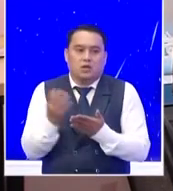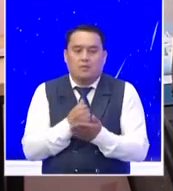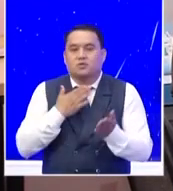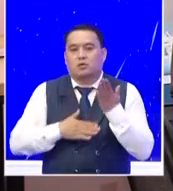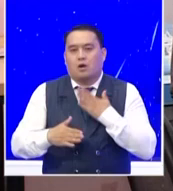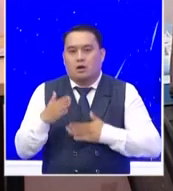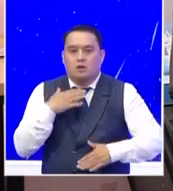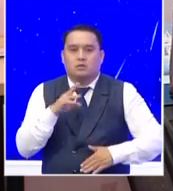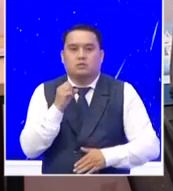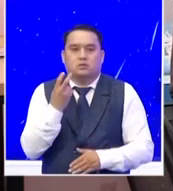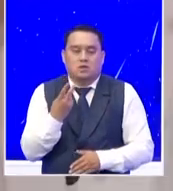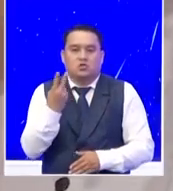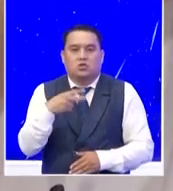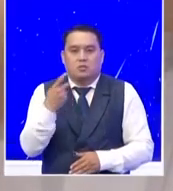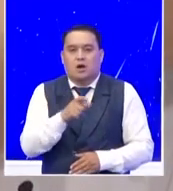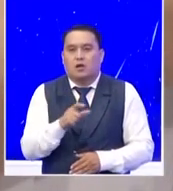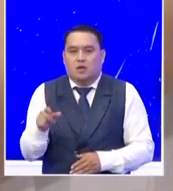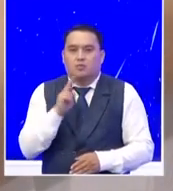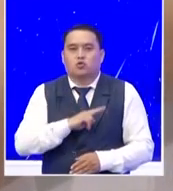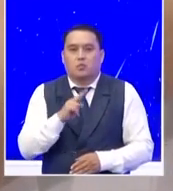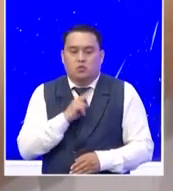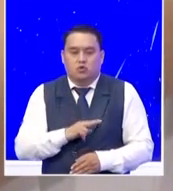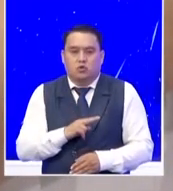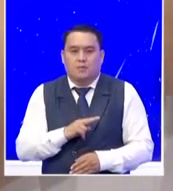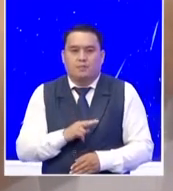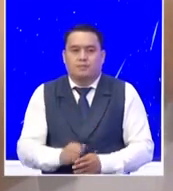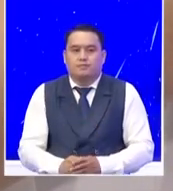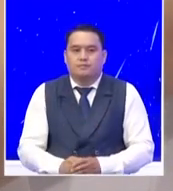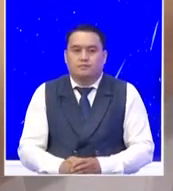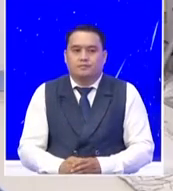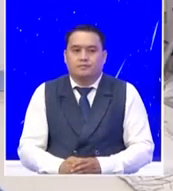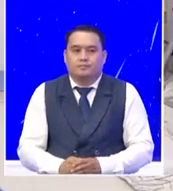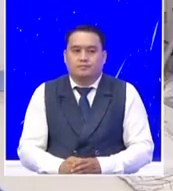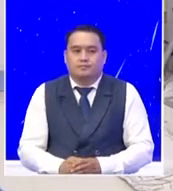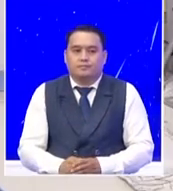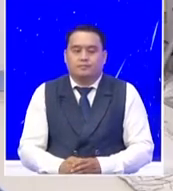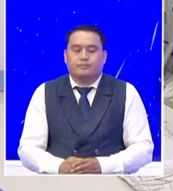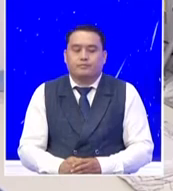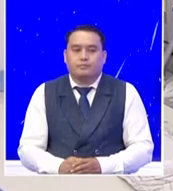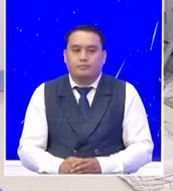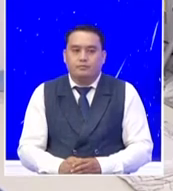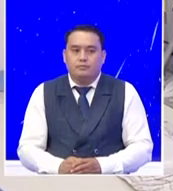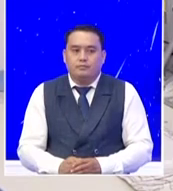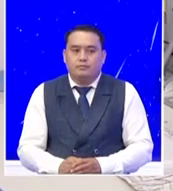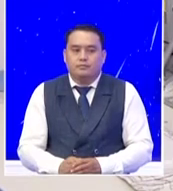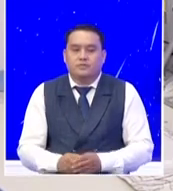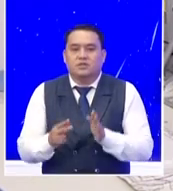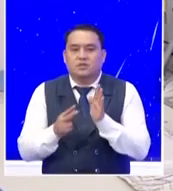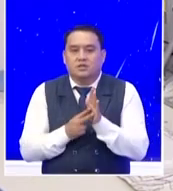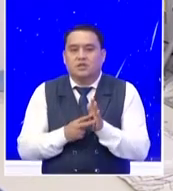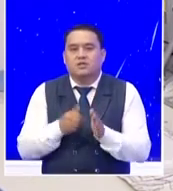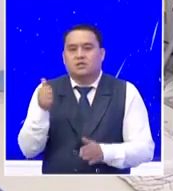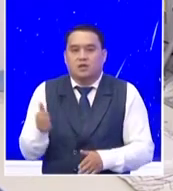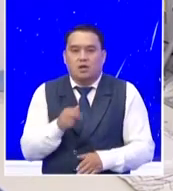риза. Цехта қазір 20 адам жұмыс істейді. Солардың бірі Рәш Құсмолданова. 8 сағат